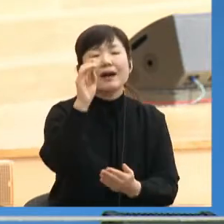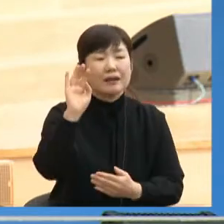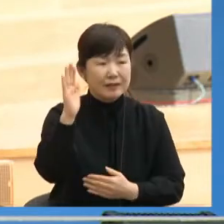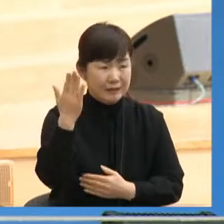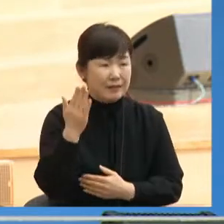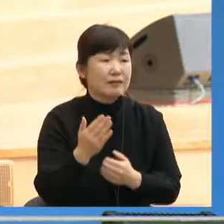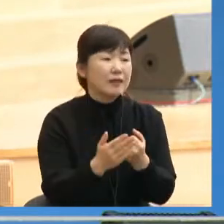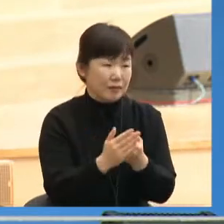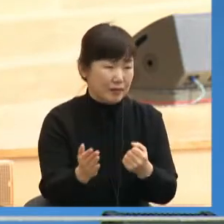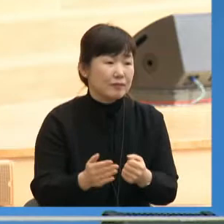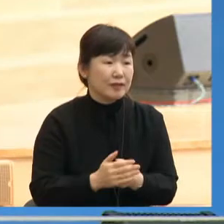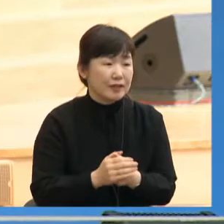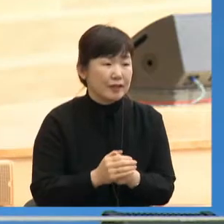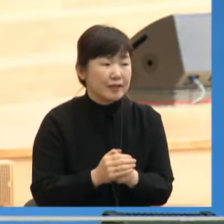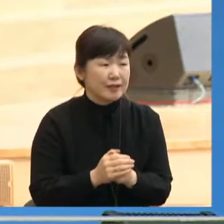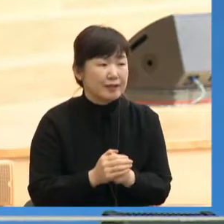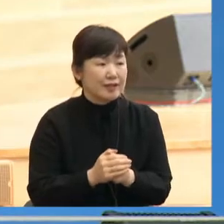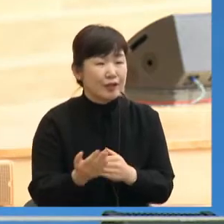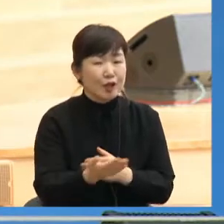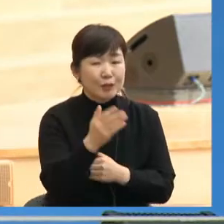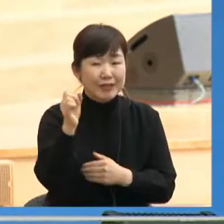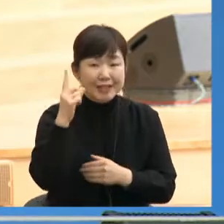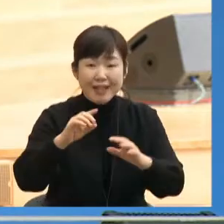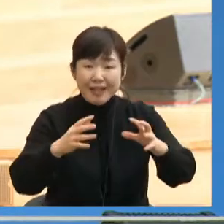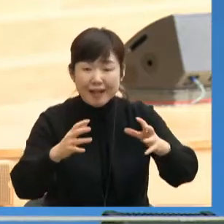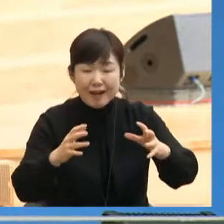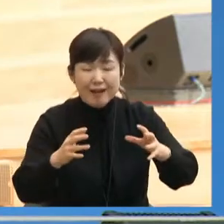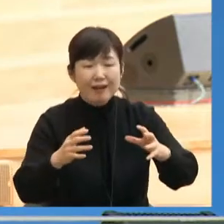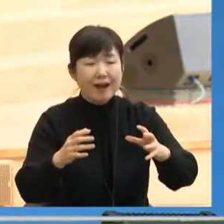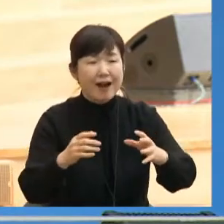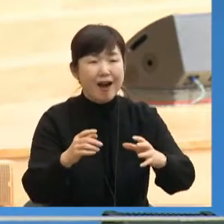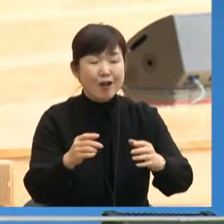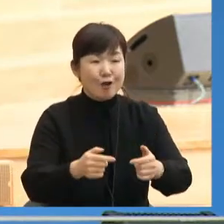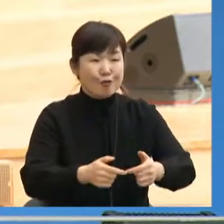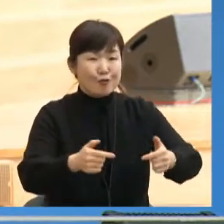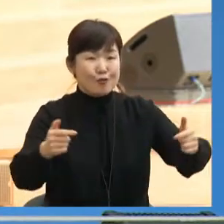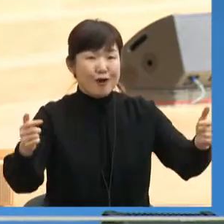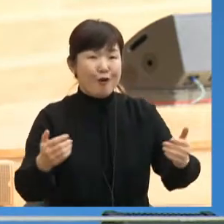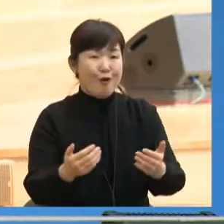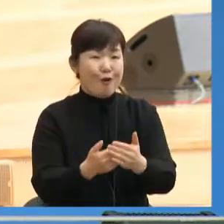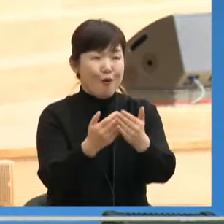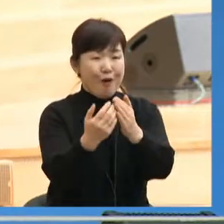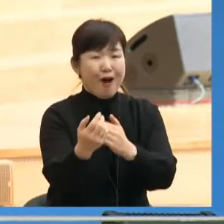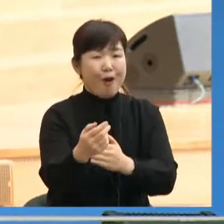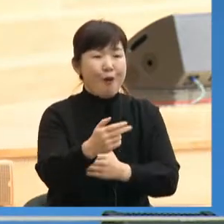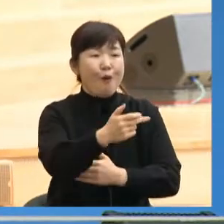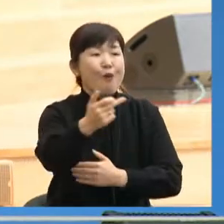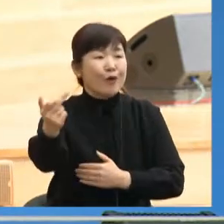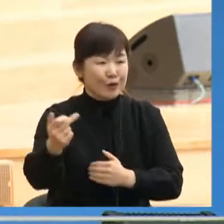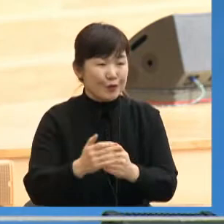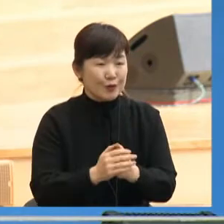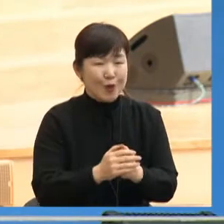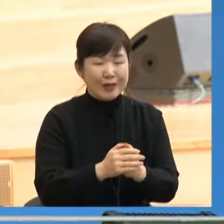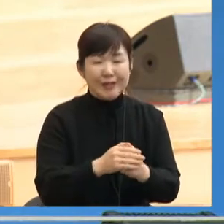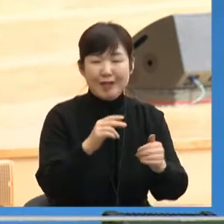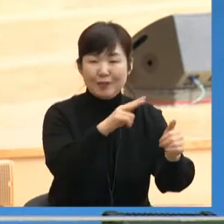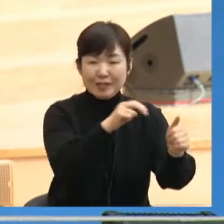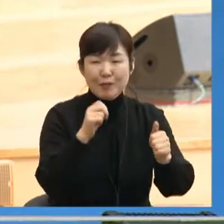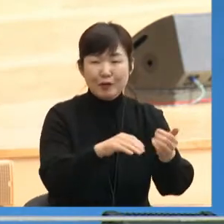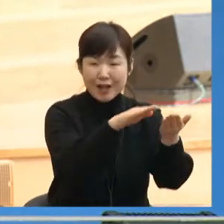온 결과예요. 여러분, 다윗의 나라가 얼마나 강성했을까요? 분명하게 사무엘하 8장에